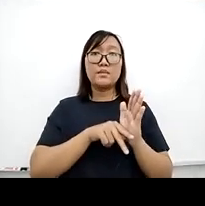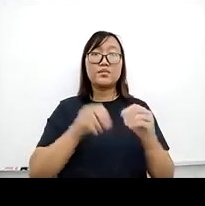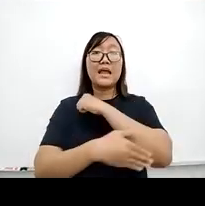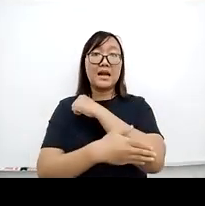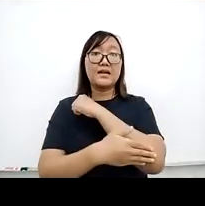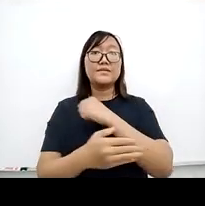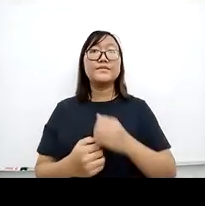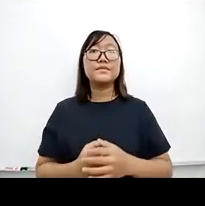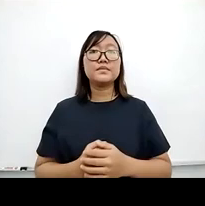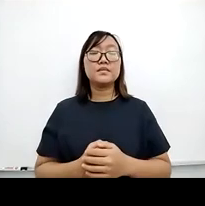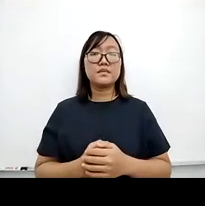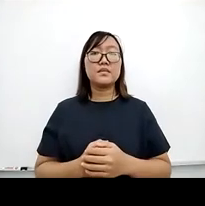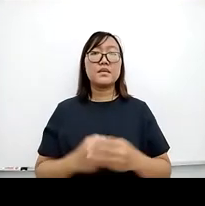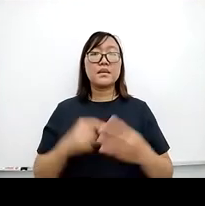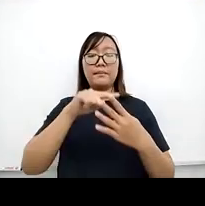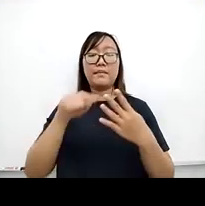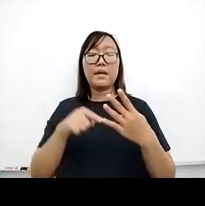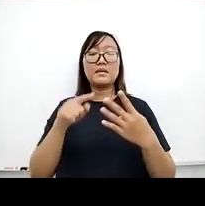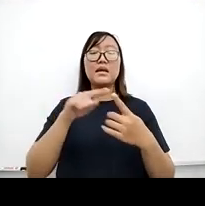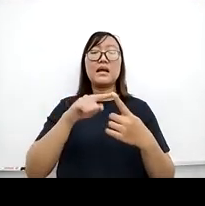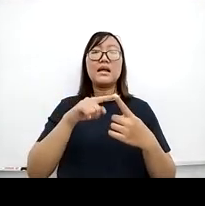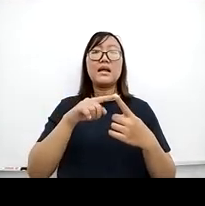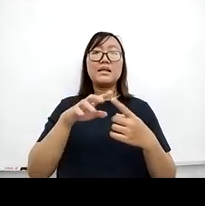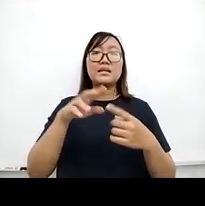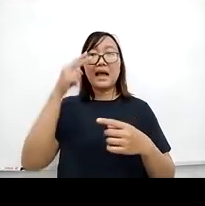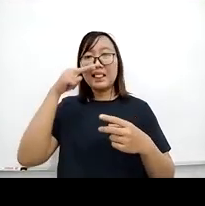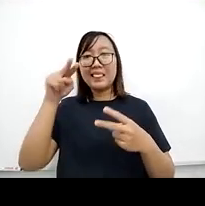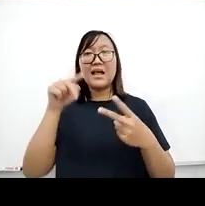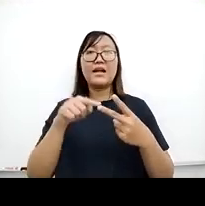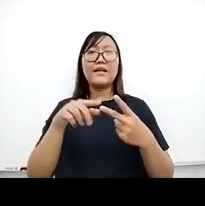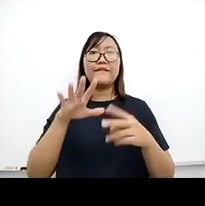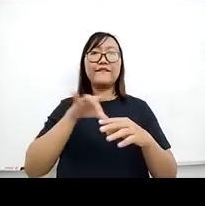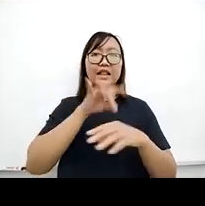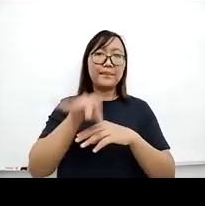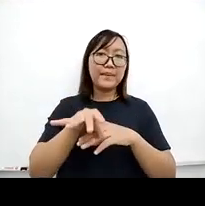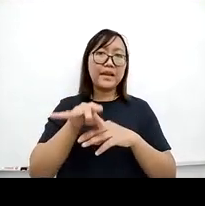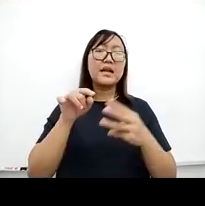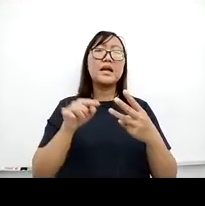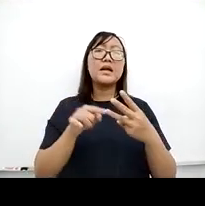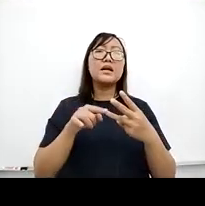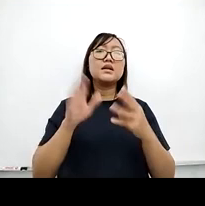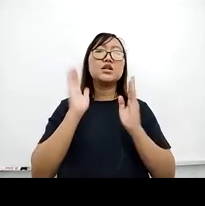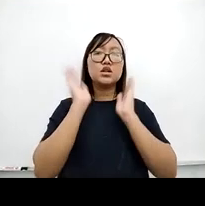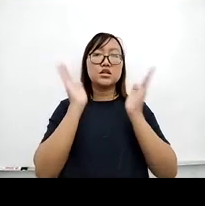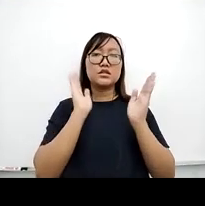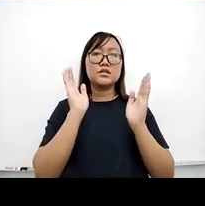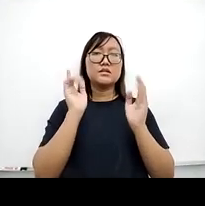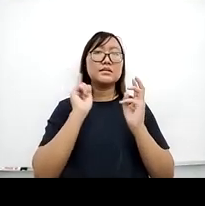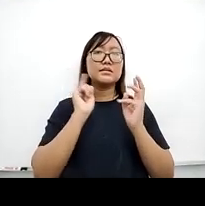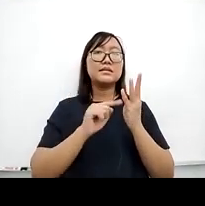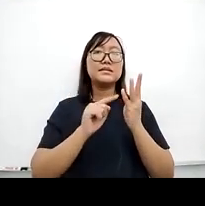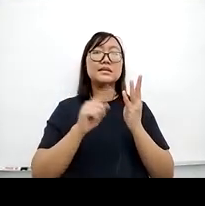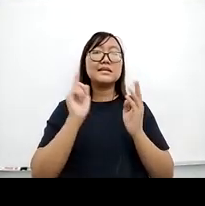Malaysia Thailand dan Filipina yang ketiga adalah eh Project yang